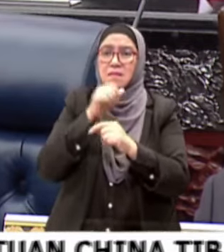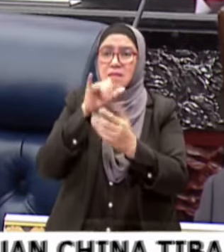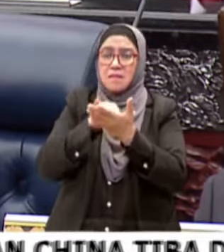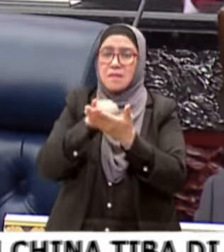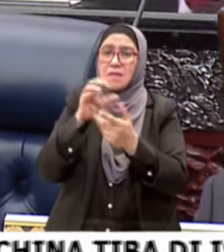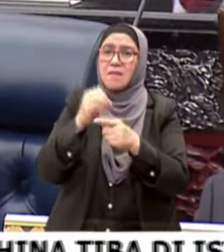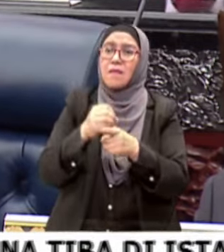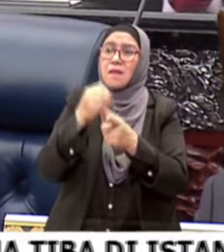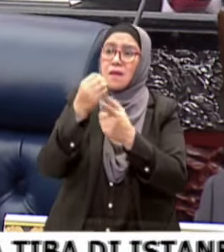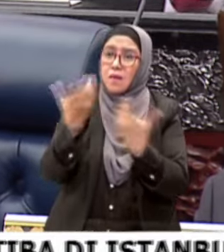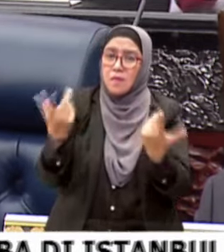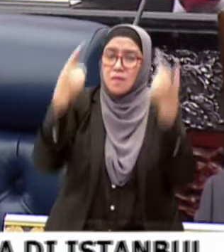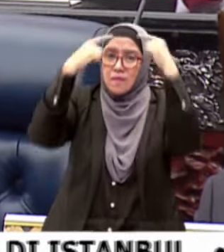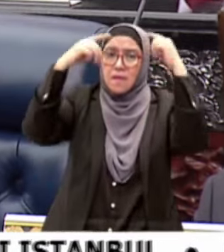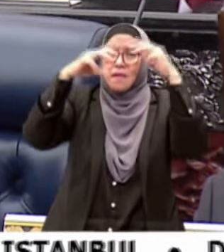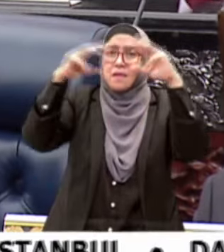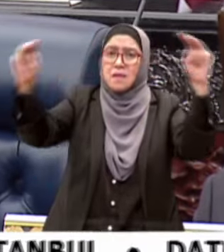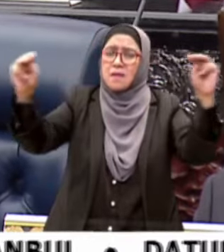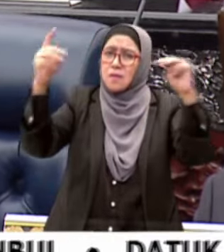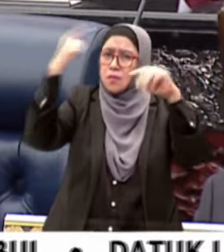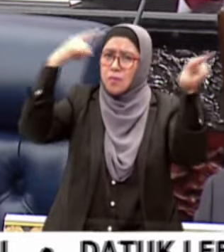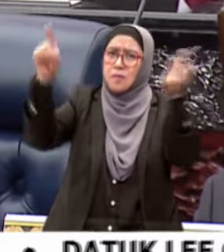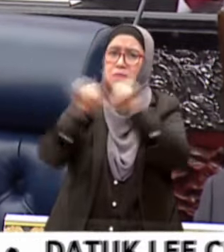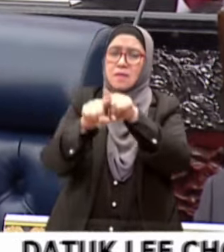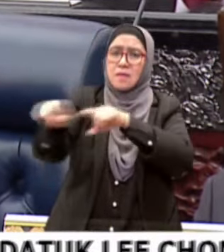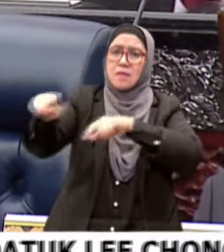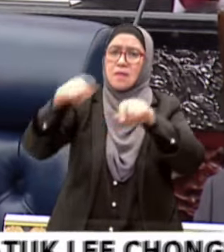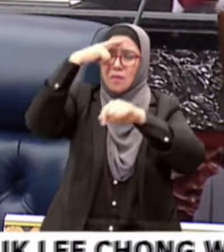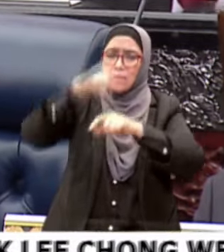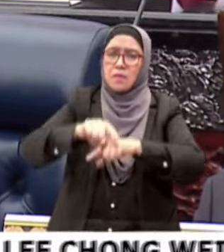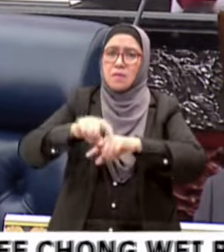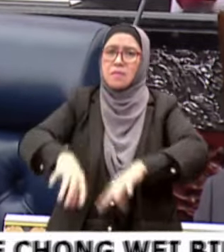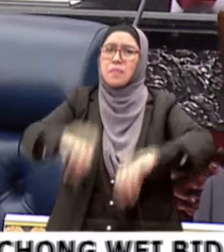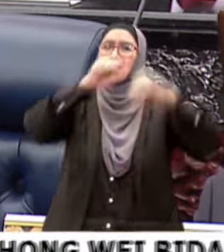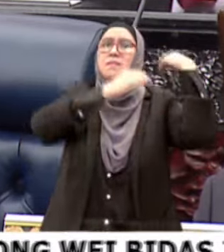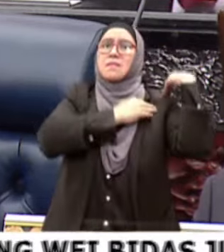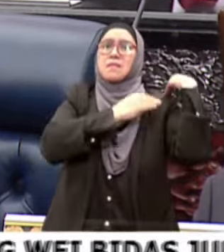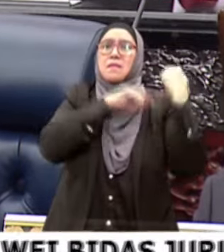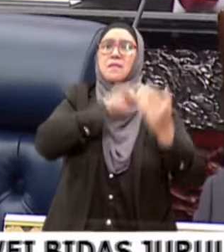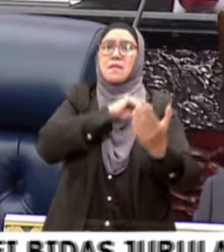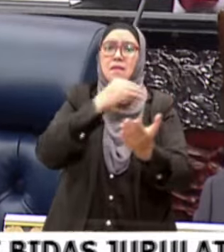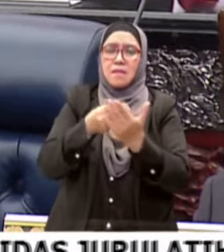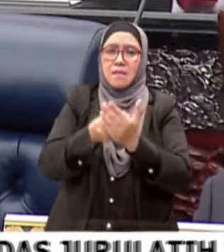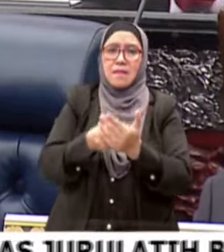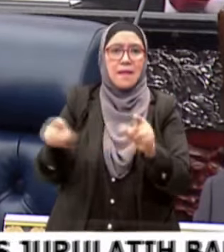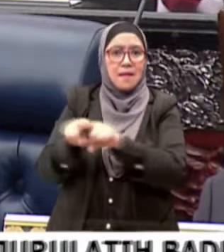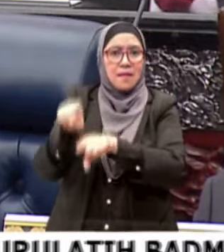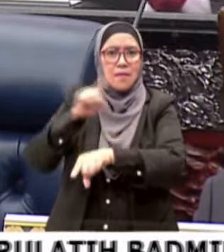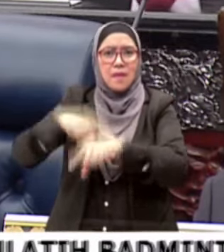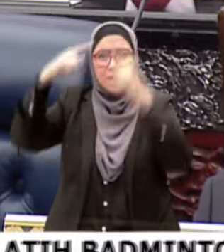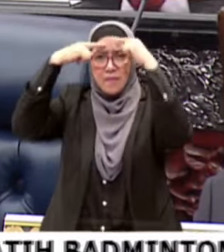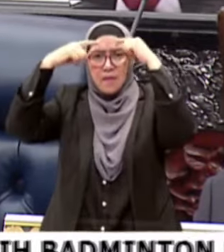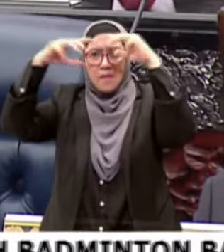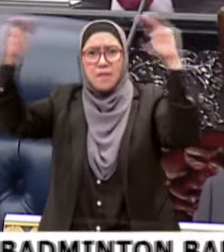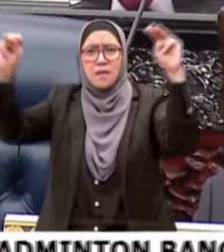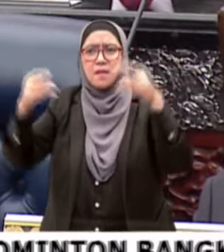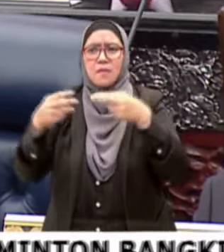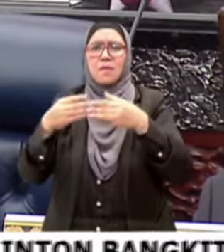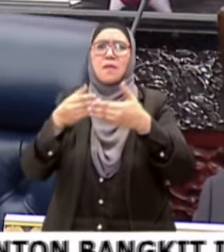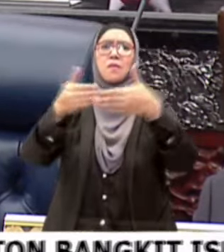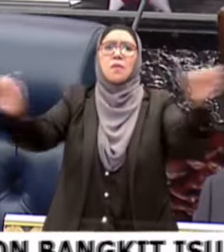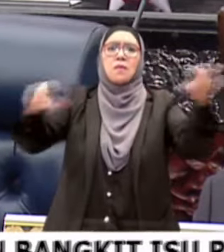tindakan memegang jawatan Menteri Keuangan pada masa yang sama memegang jawatan Perdana Menteri membuka ruang